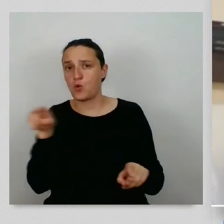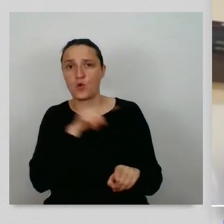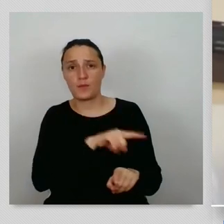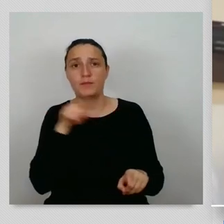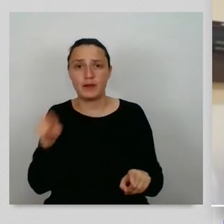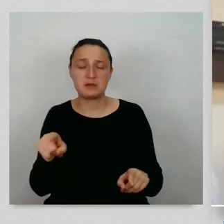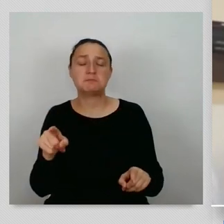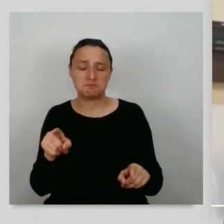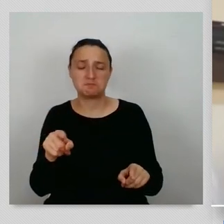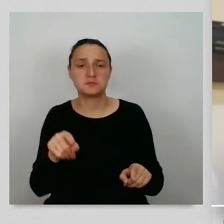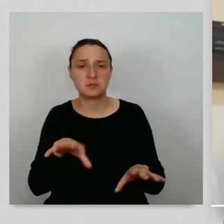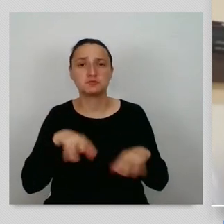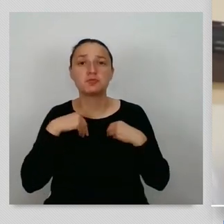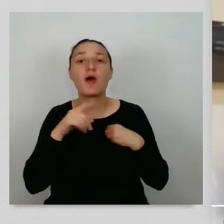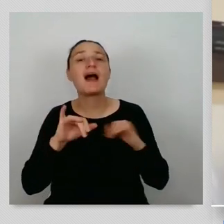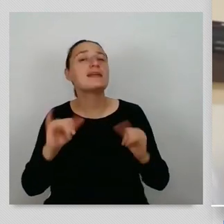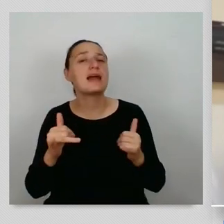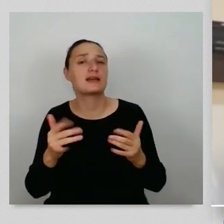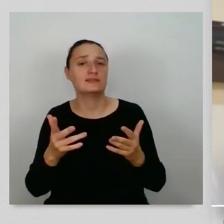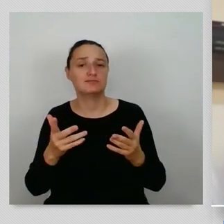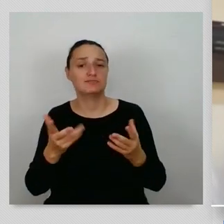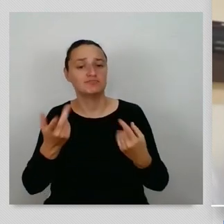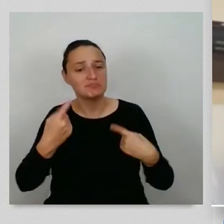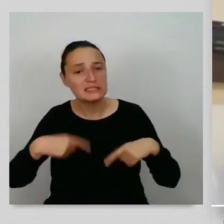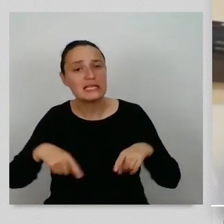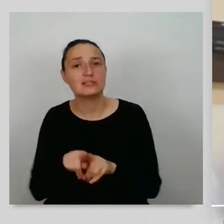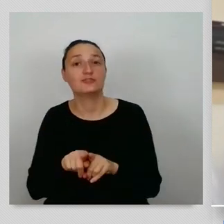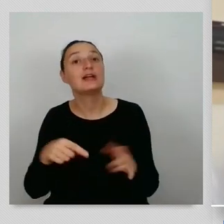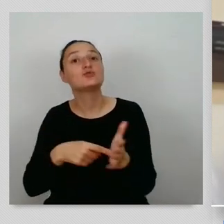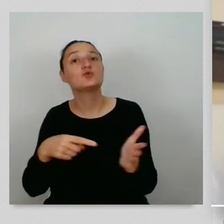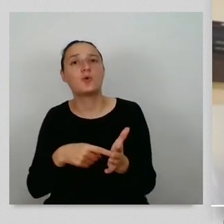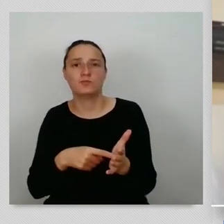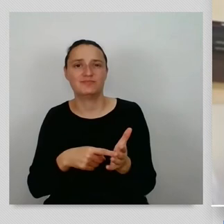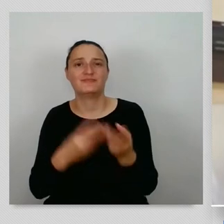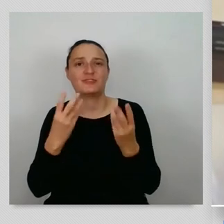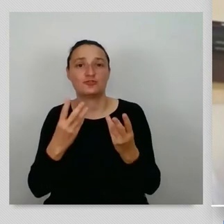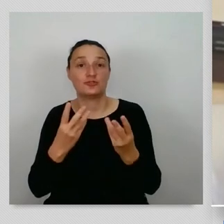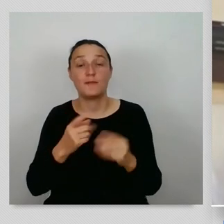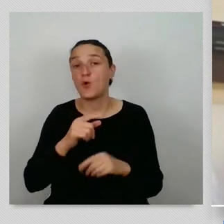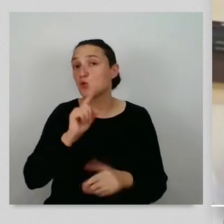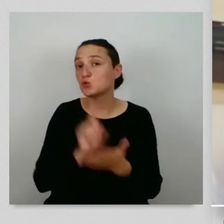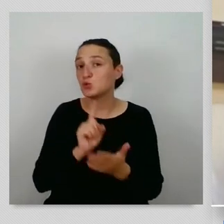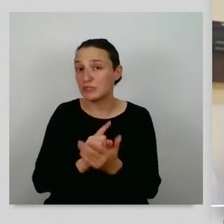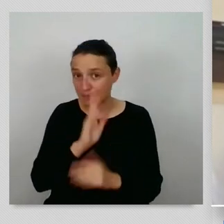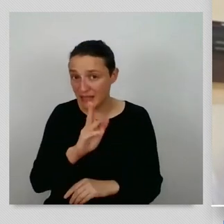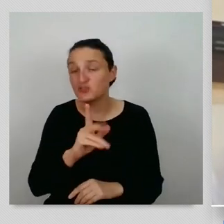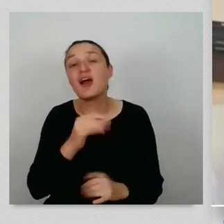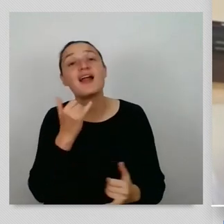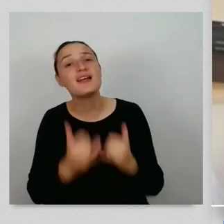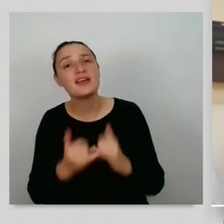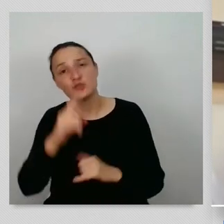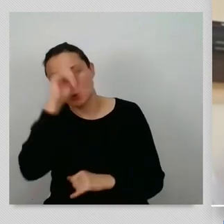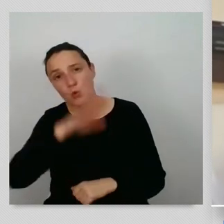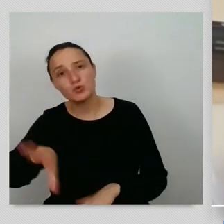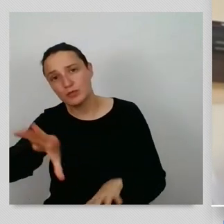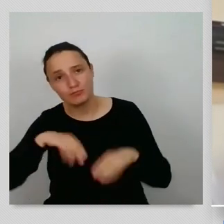je zastosować, bo wiemy, że sukces jest uwarunkowany akceptacją społeczną. I pytanie właśnie, jak